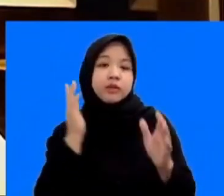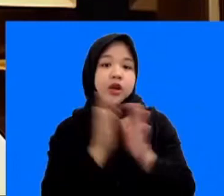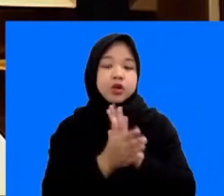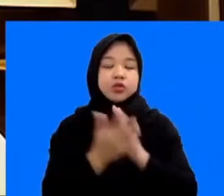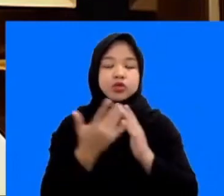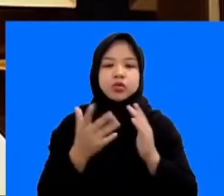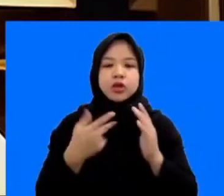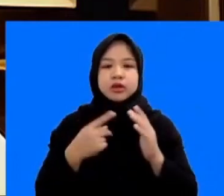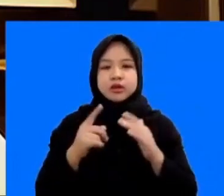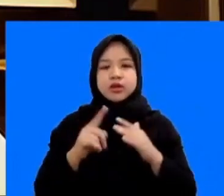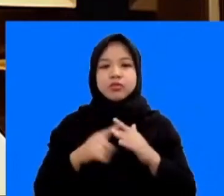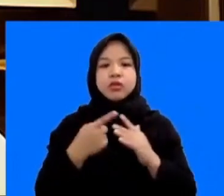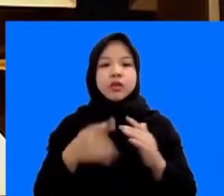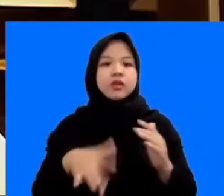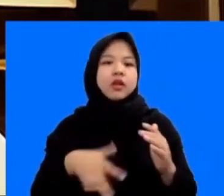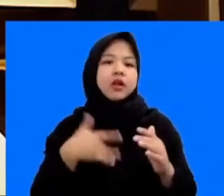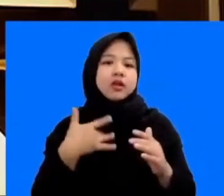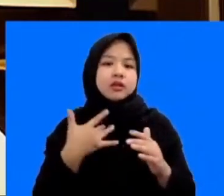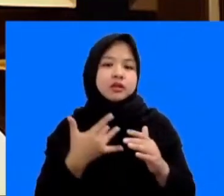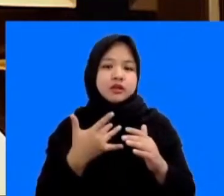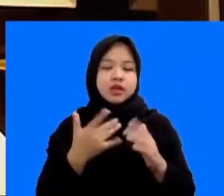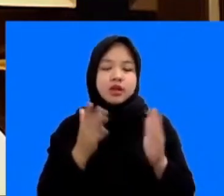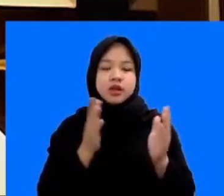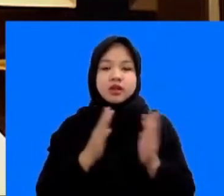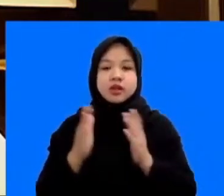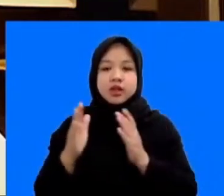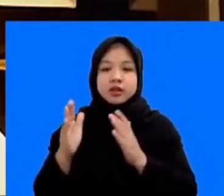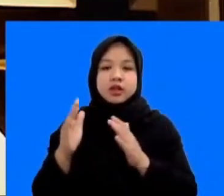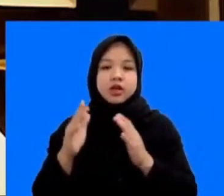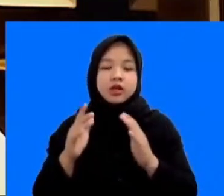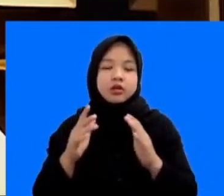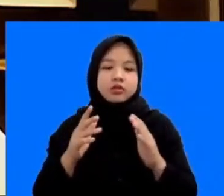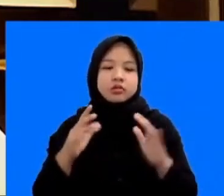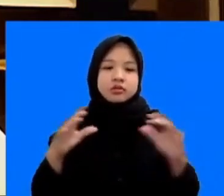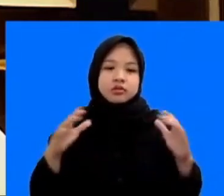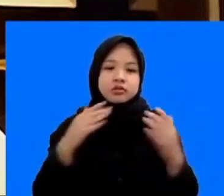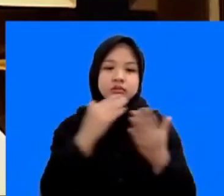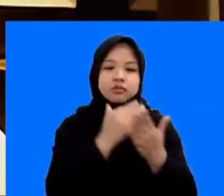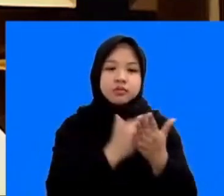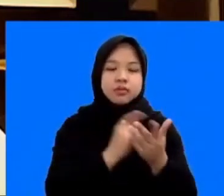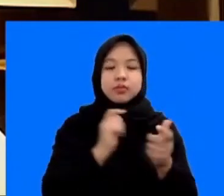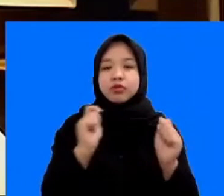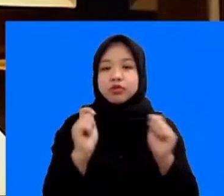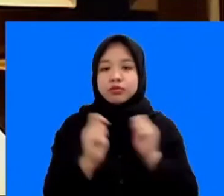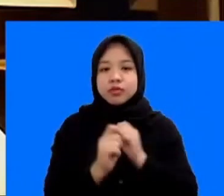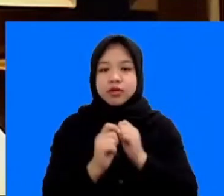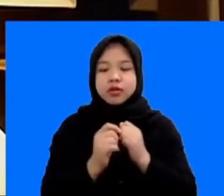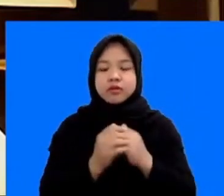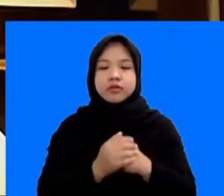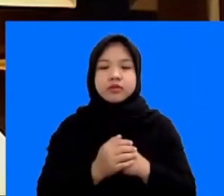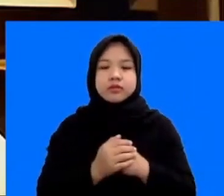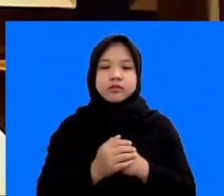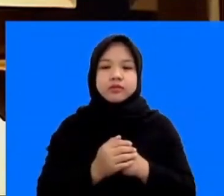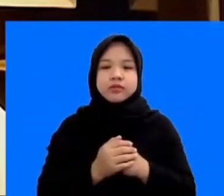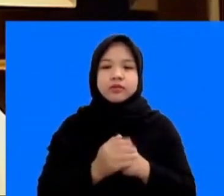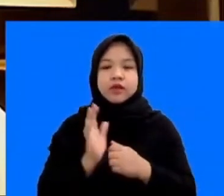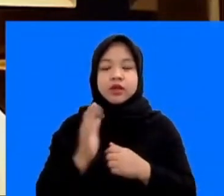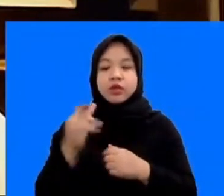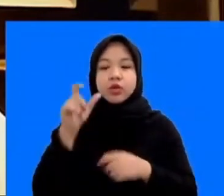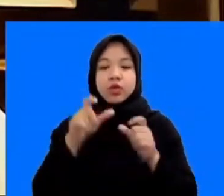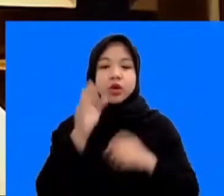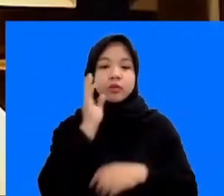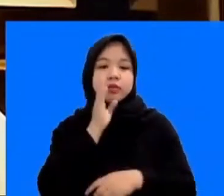terasa akan merubah Tata dan konstelasi dunia akan langsung dihadapi oleh para pemuda